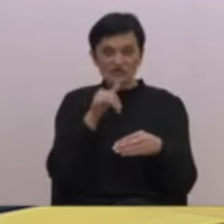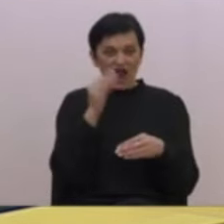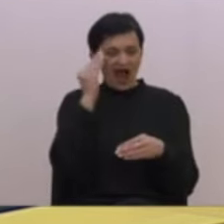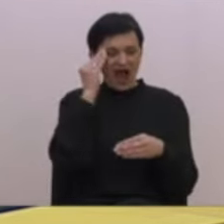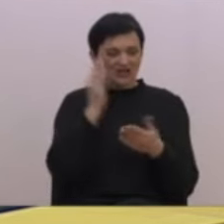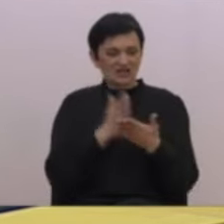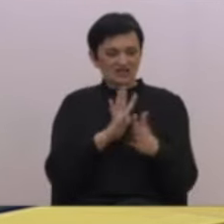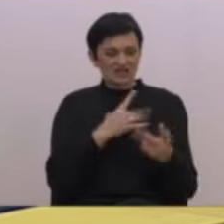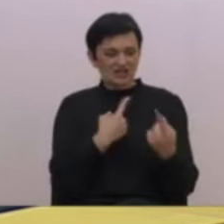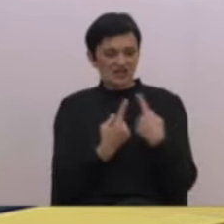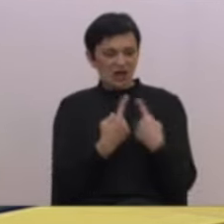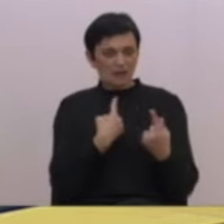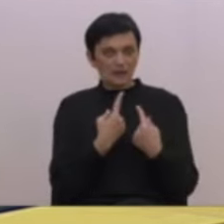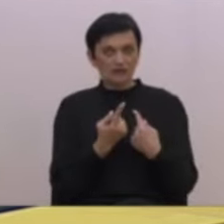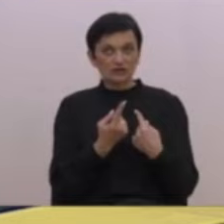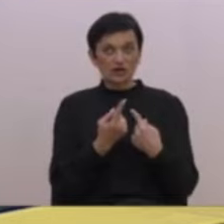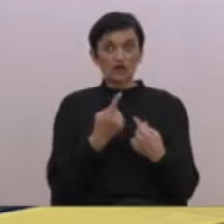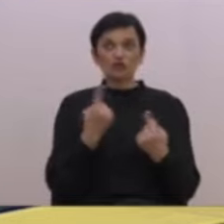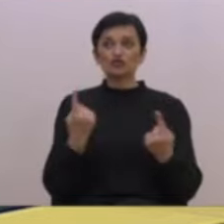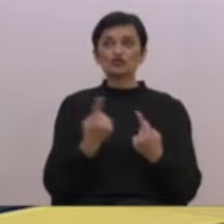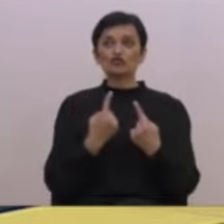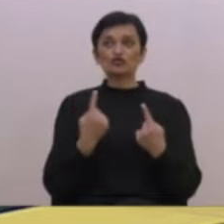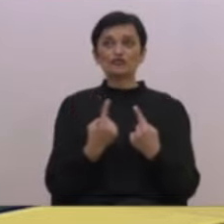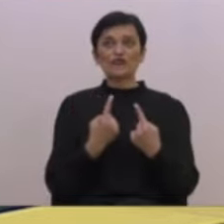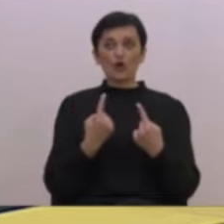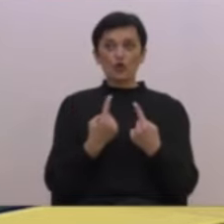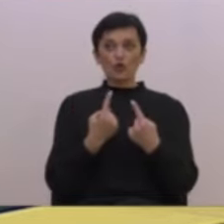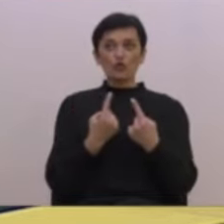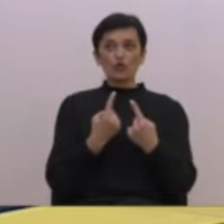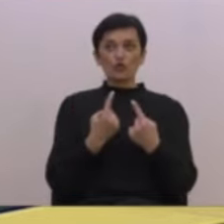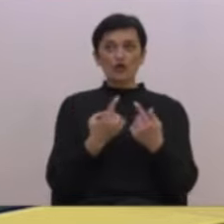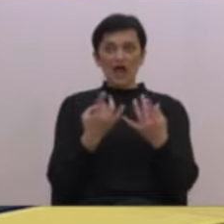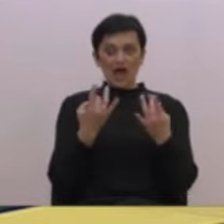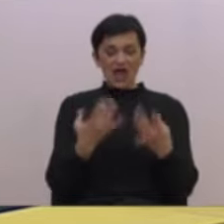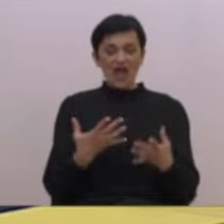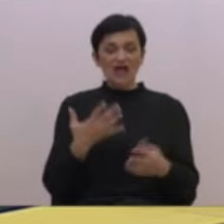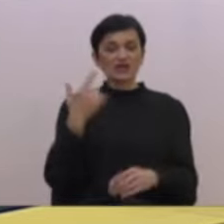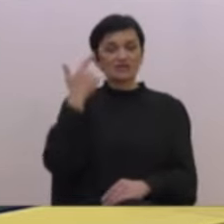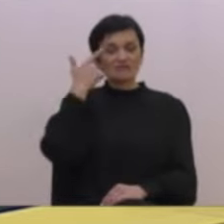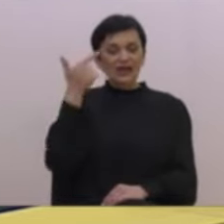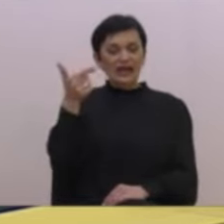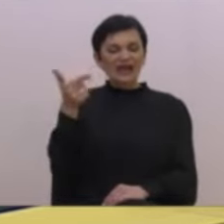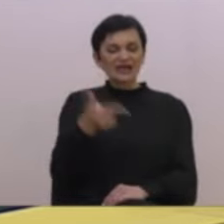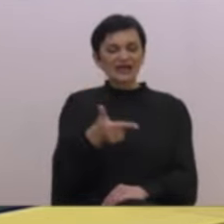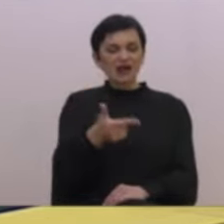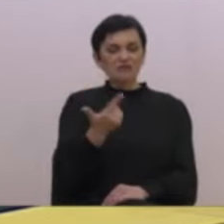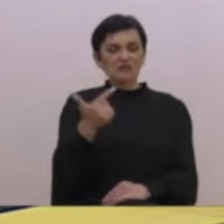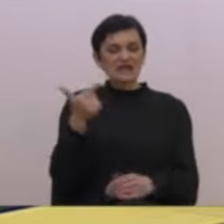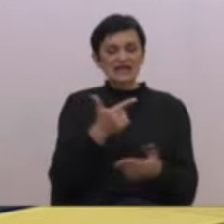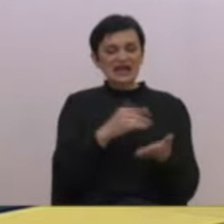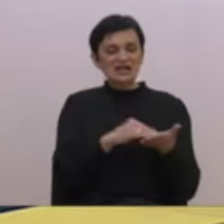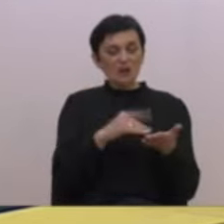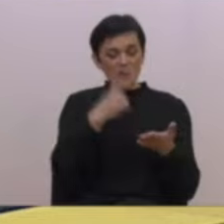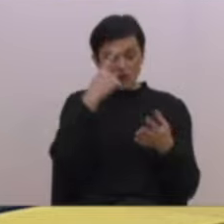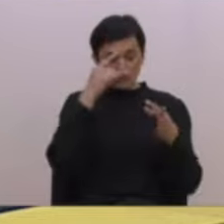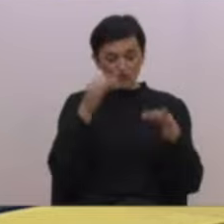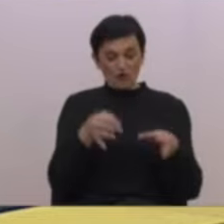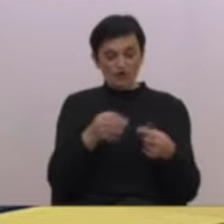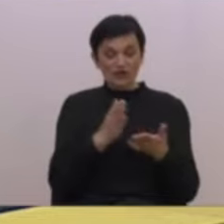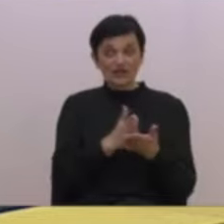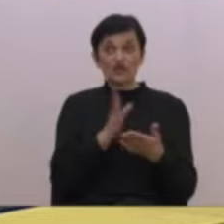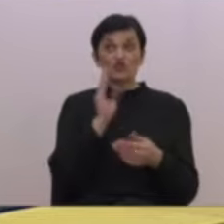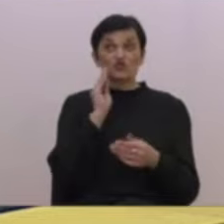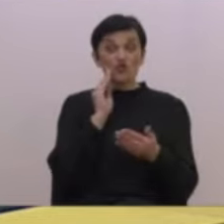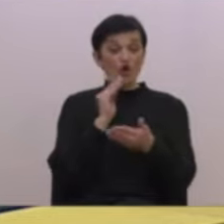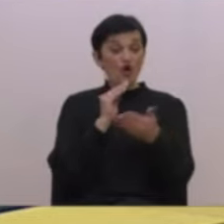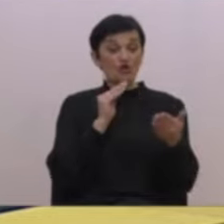აქვს ლაპარაკს, ხვდებით? აი შეულებრივი რაღაც ელემენტარული გრამატიკის თუ ლოგიკის ამბავია. და როცა